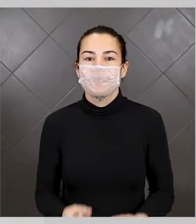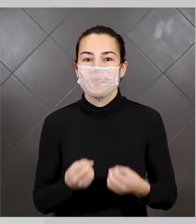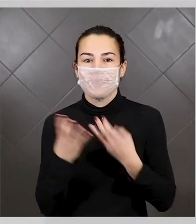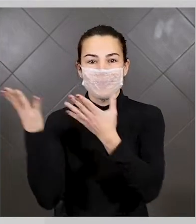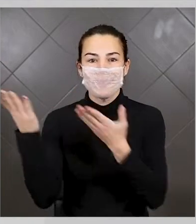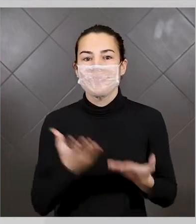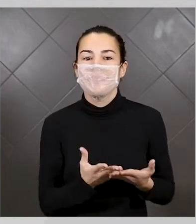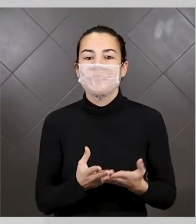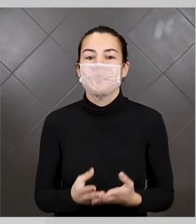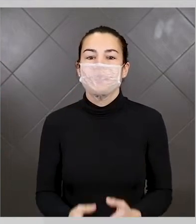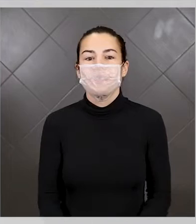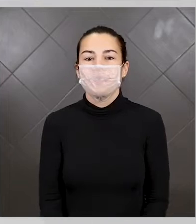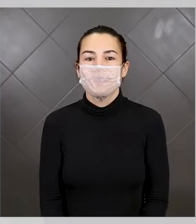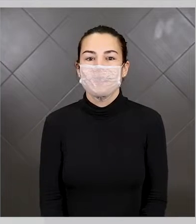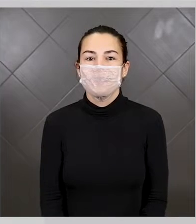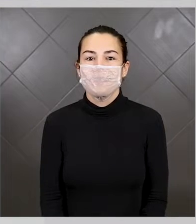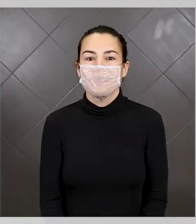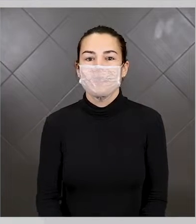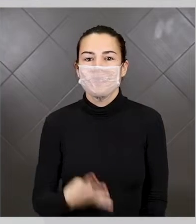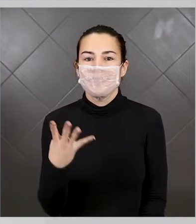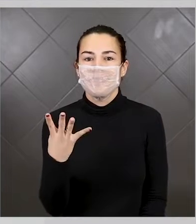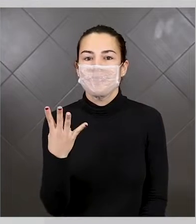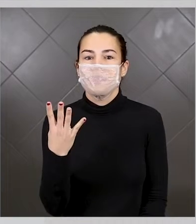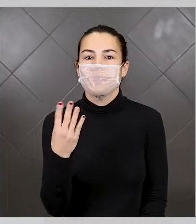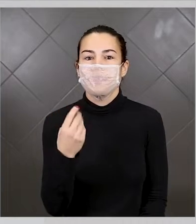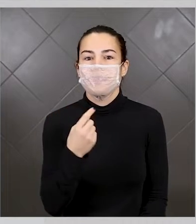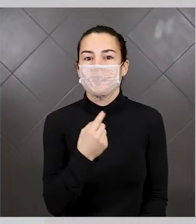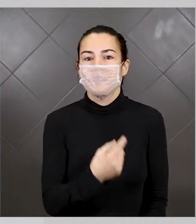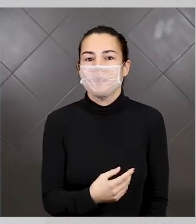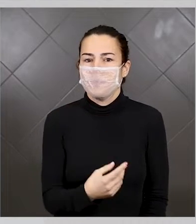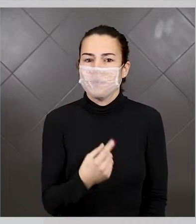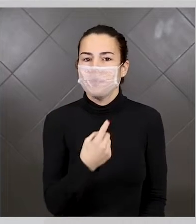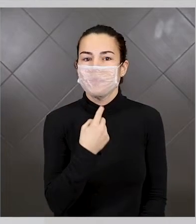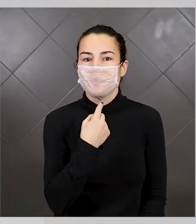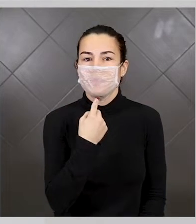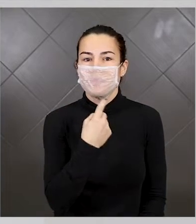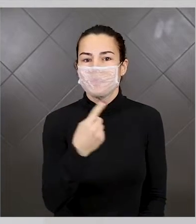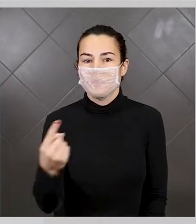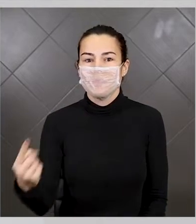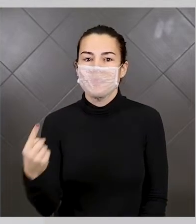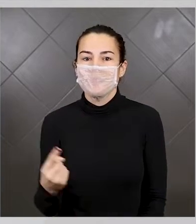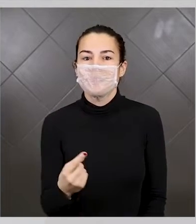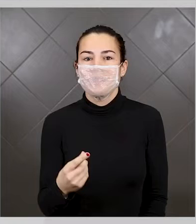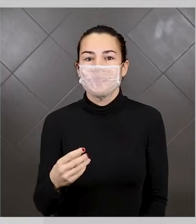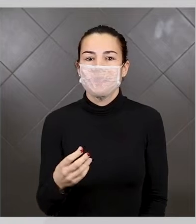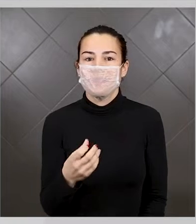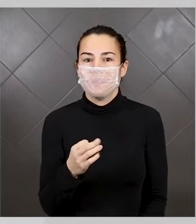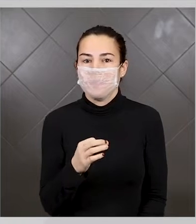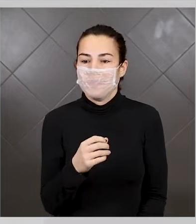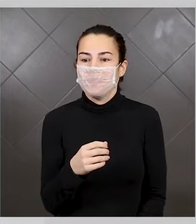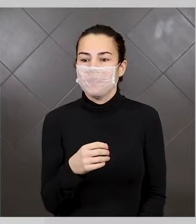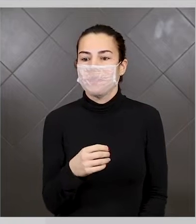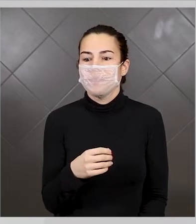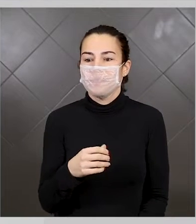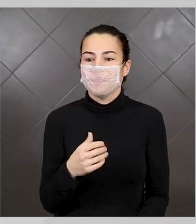Benvinguts i benvingudes a la, mostra, a la quarta mostra de pastisseria de Sant Vicenç. I bueno, hem vingut des de Mallorca a